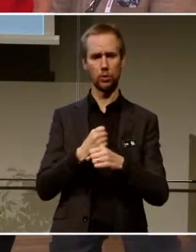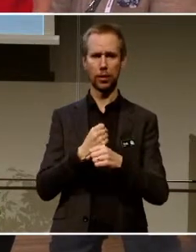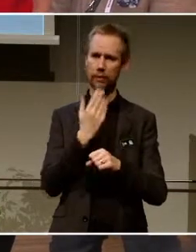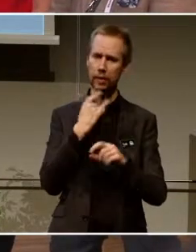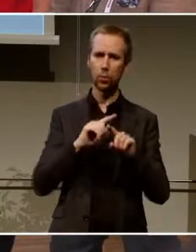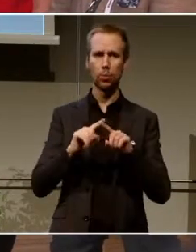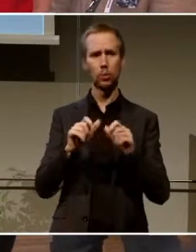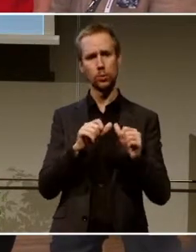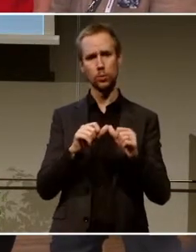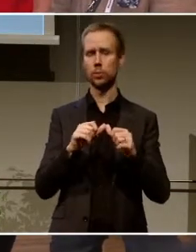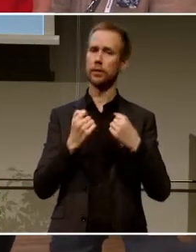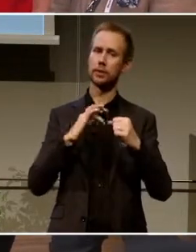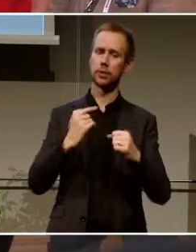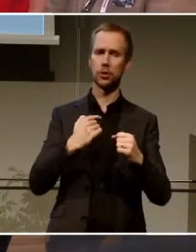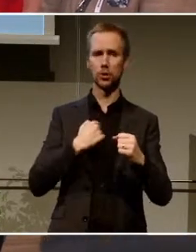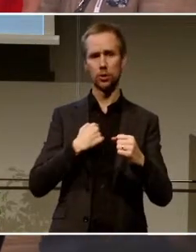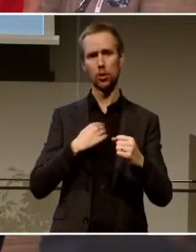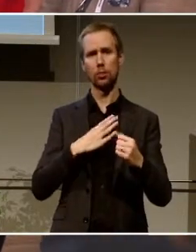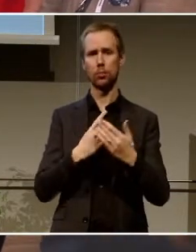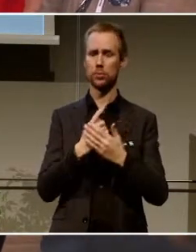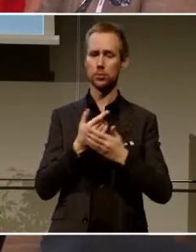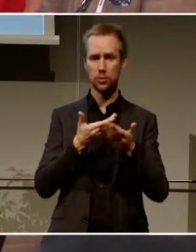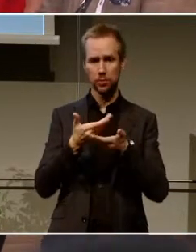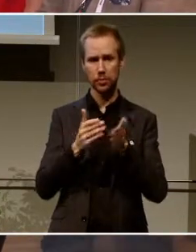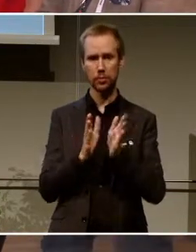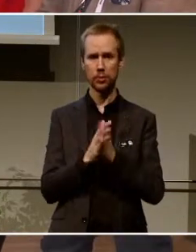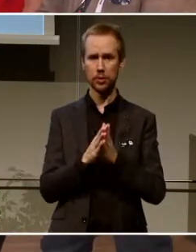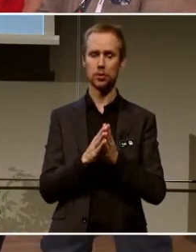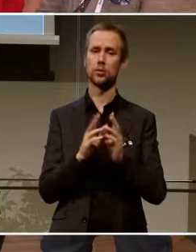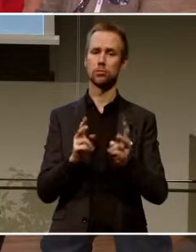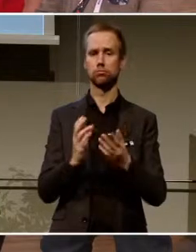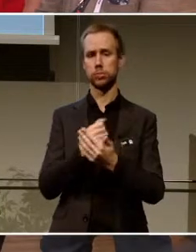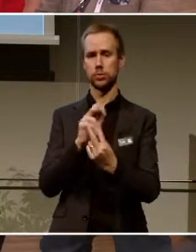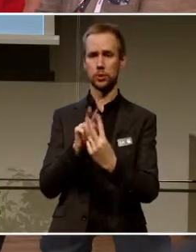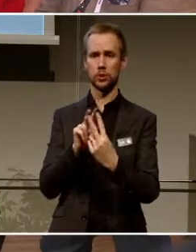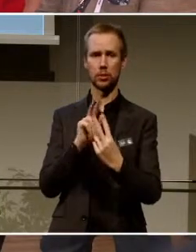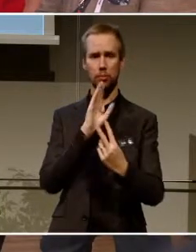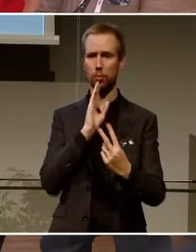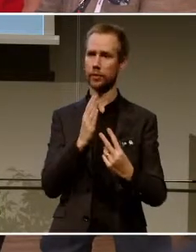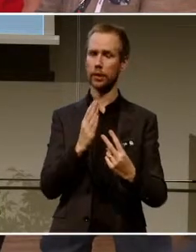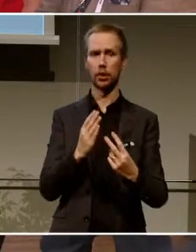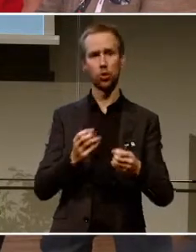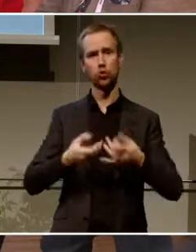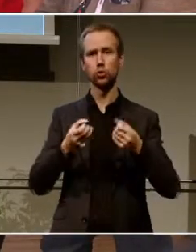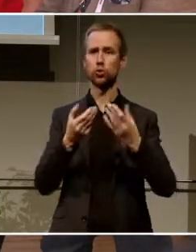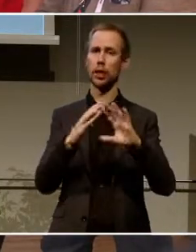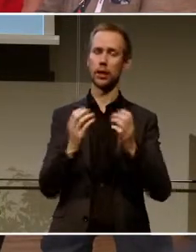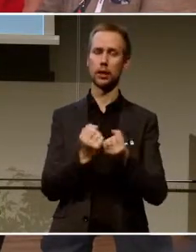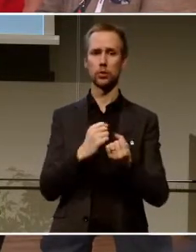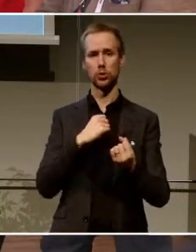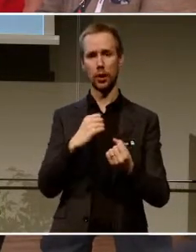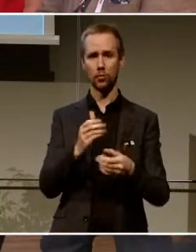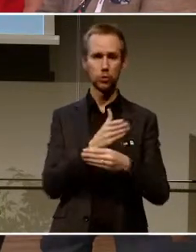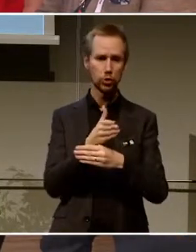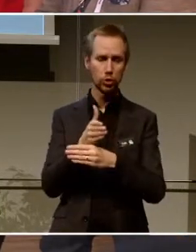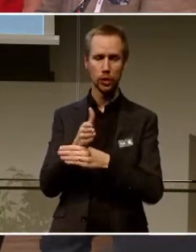verksamheter kan jag samarbeta med som når dem. Man behöver ju inte göra allting själv och lösa allt själv och åka till alla platser